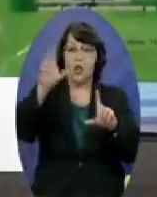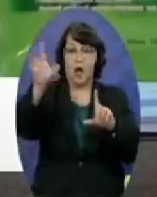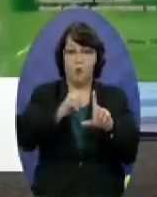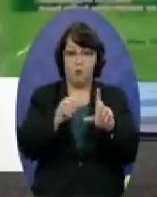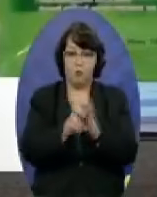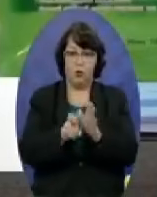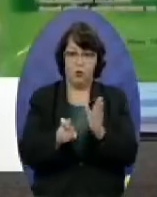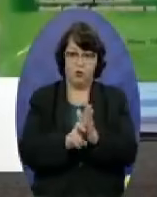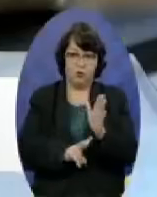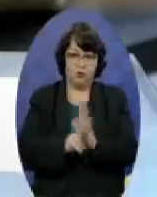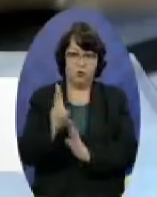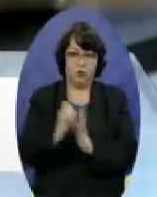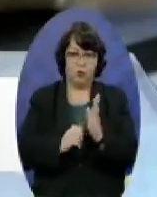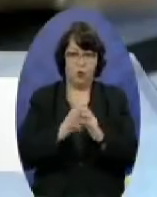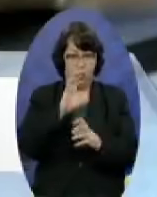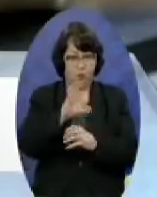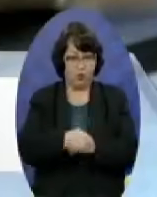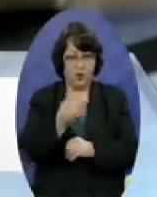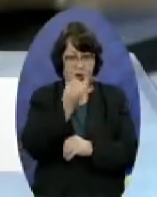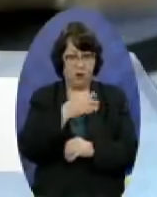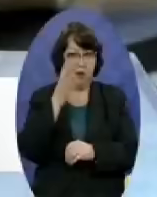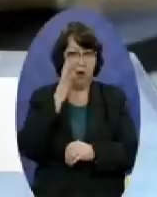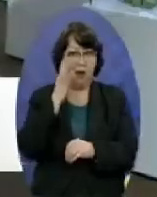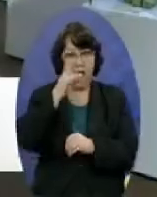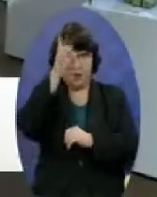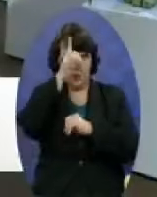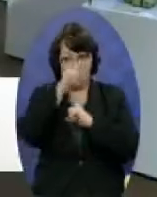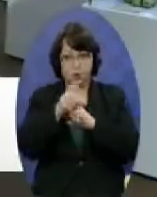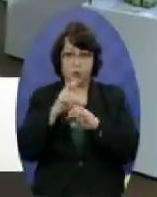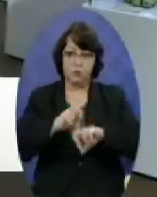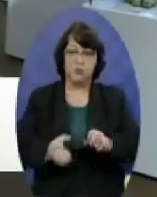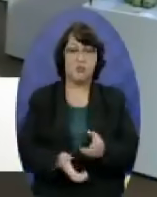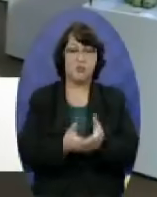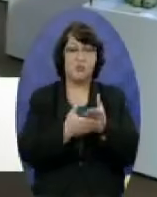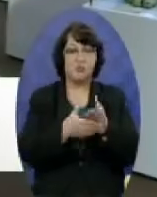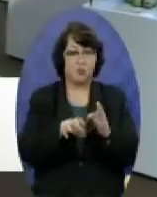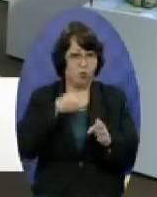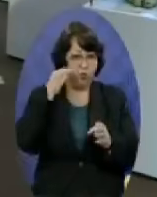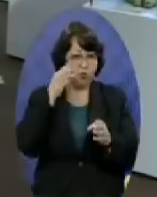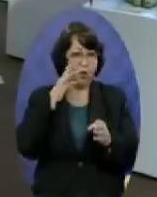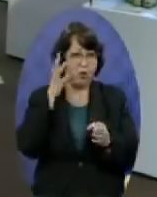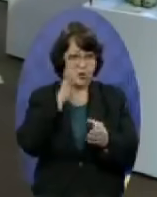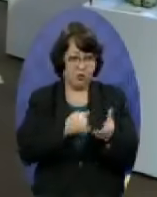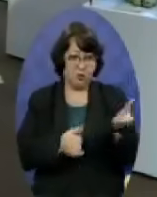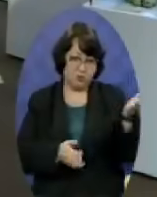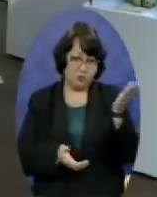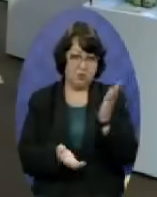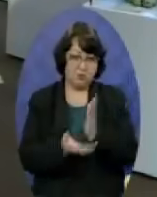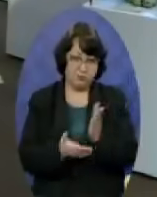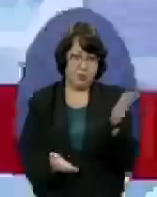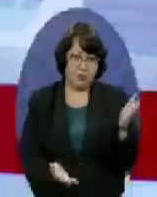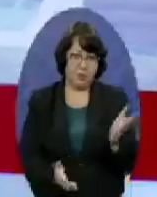үүднэ. Олон улс оронд ийм л байдлаар эрдэмтдэн судлаачдаа дэмждэг байна.